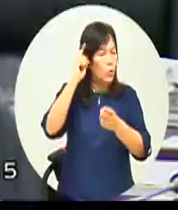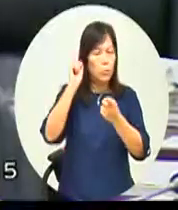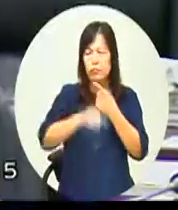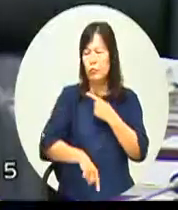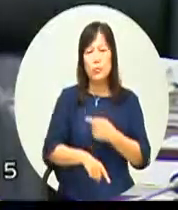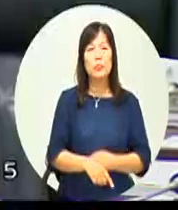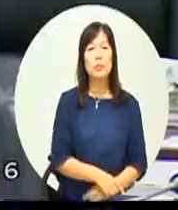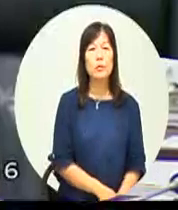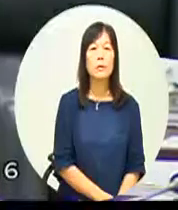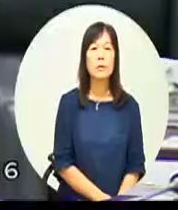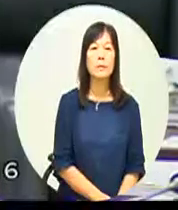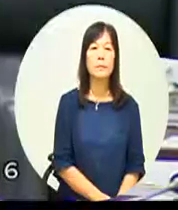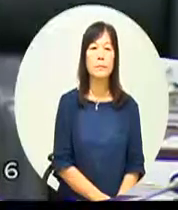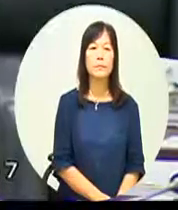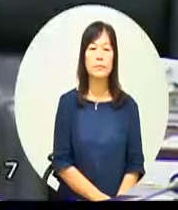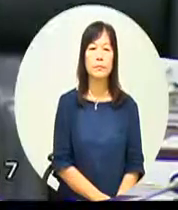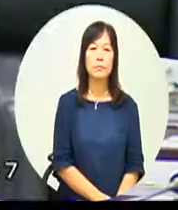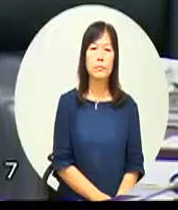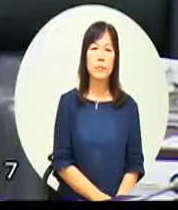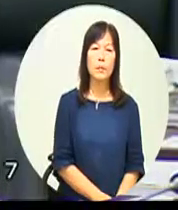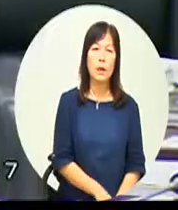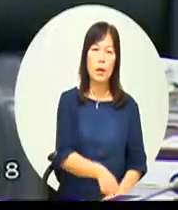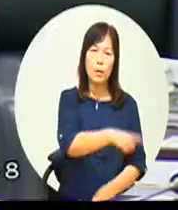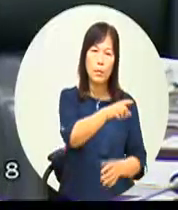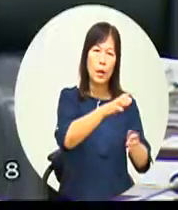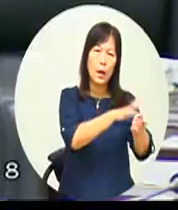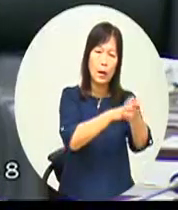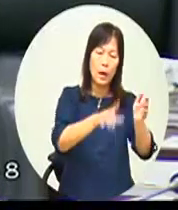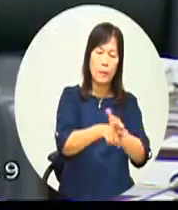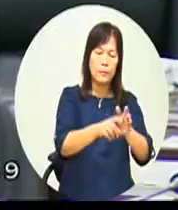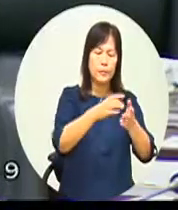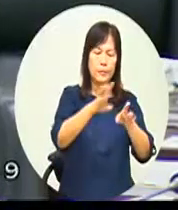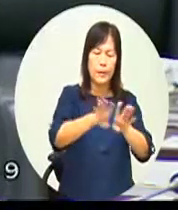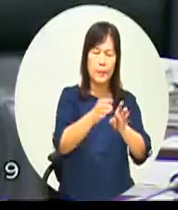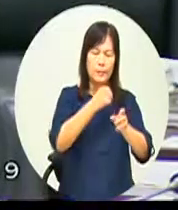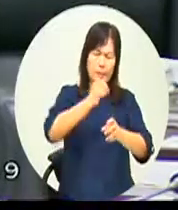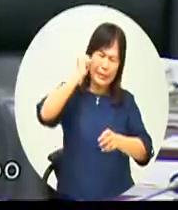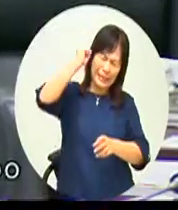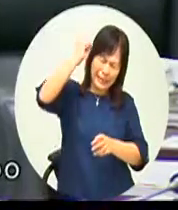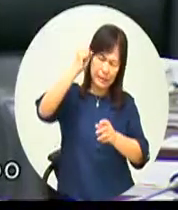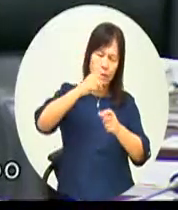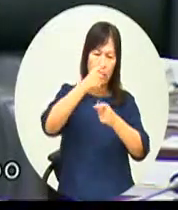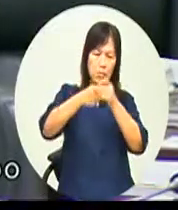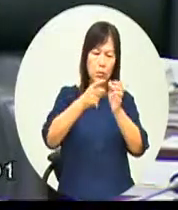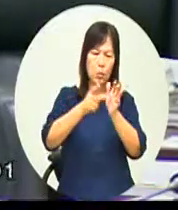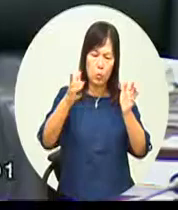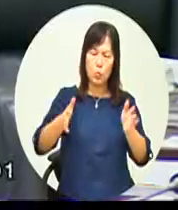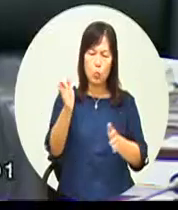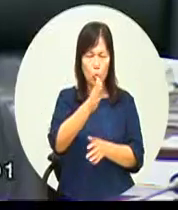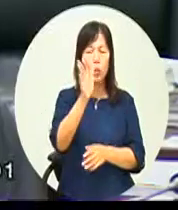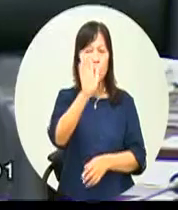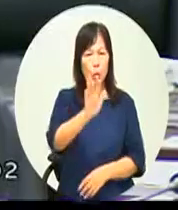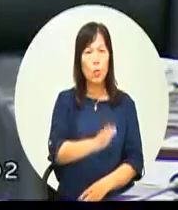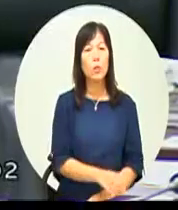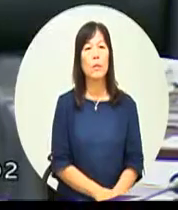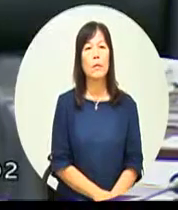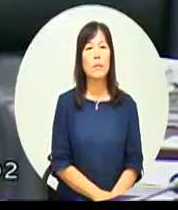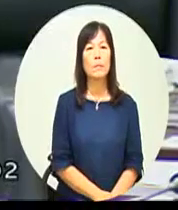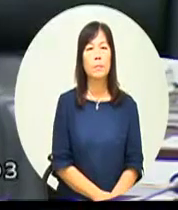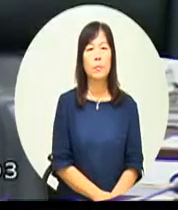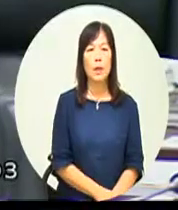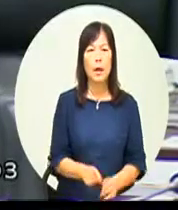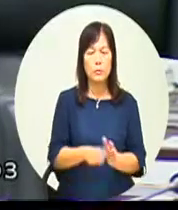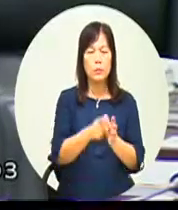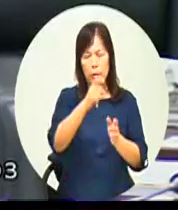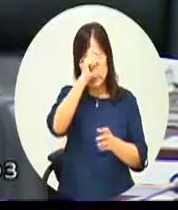啦。好，那所以他们会甚至已经拉布条了，已经抗争大概一年多了，所以这个问题我觉得终究是要